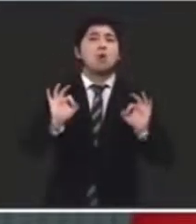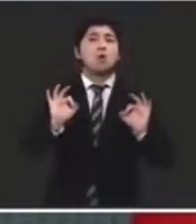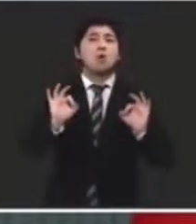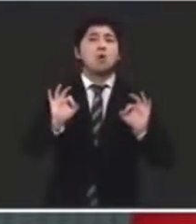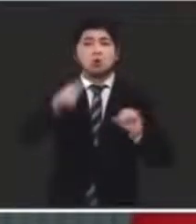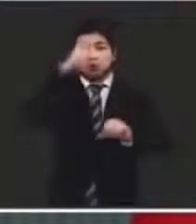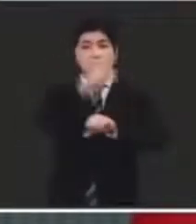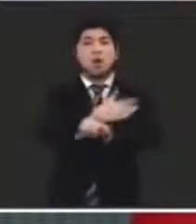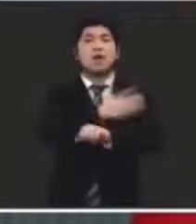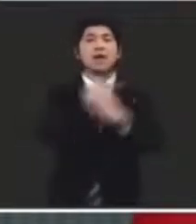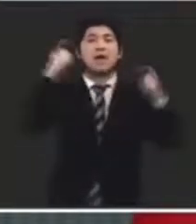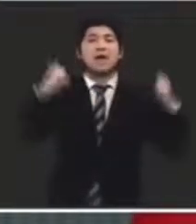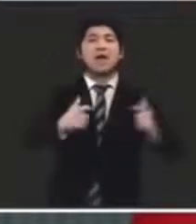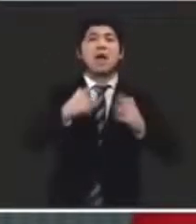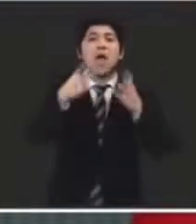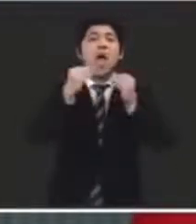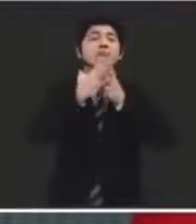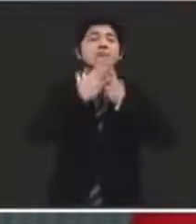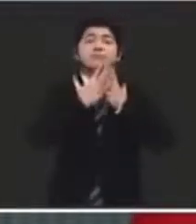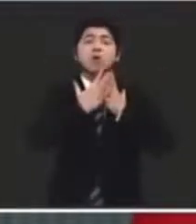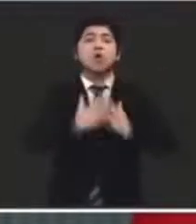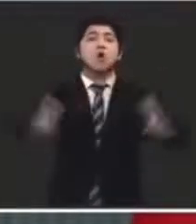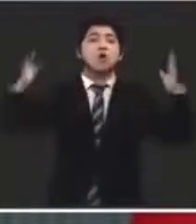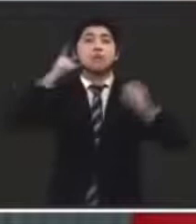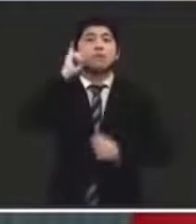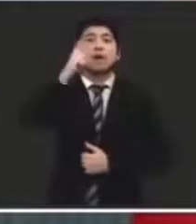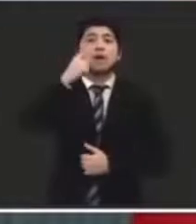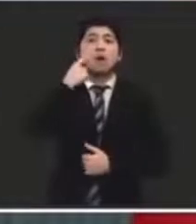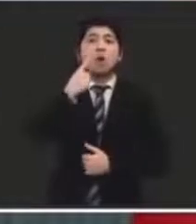ülkemizin en büyük